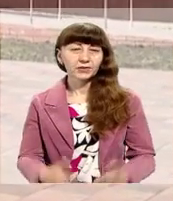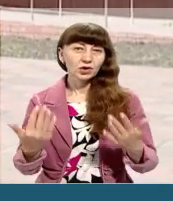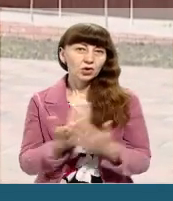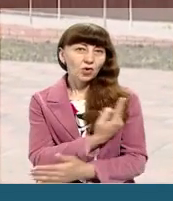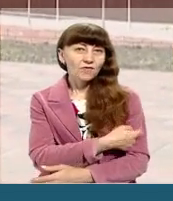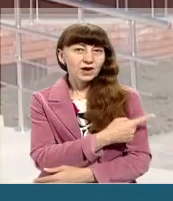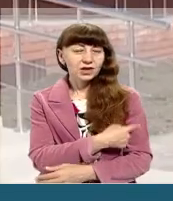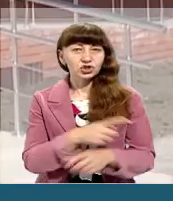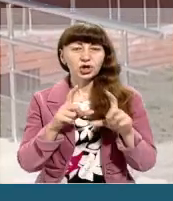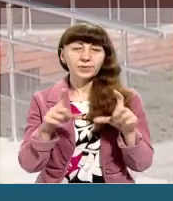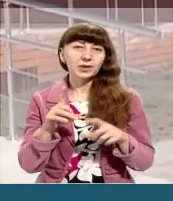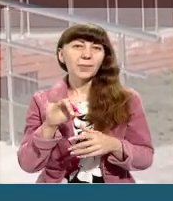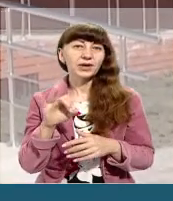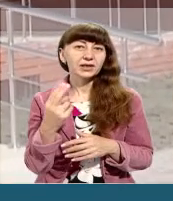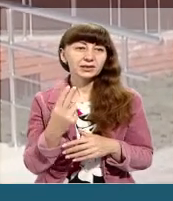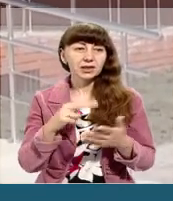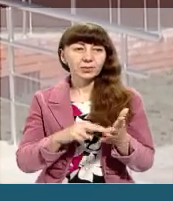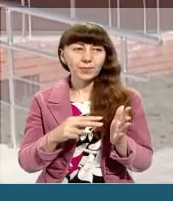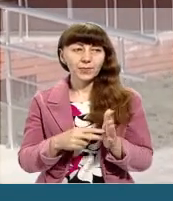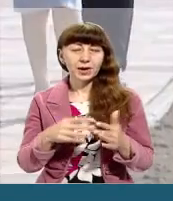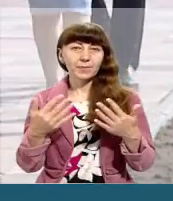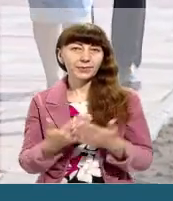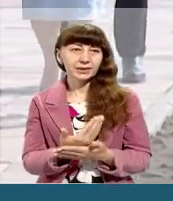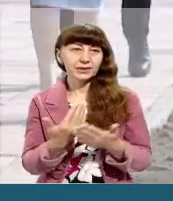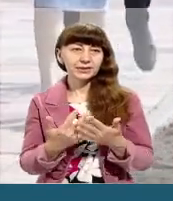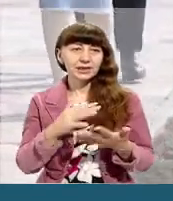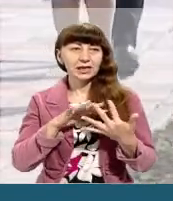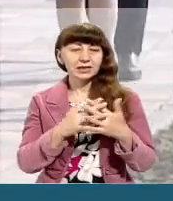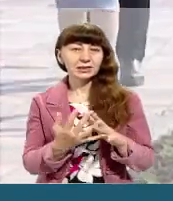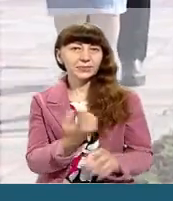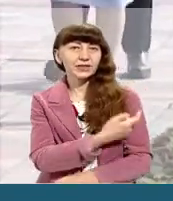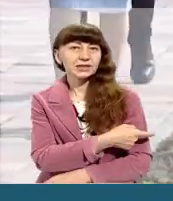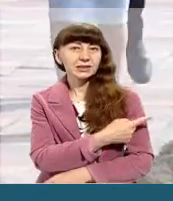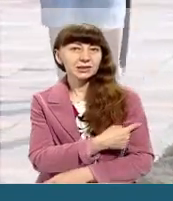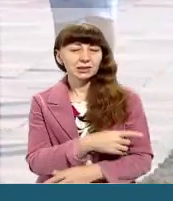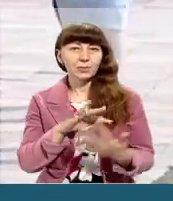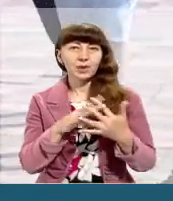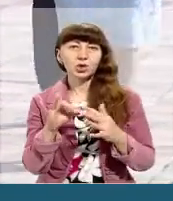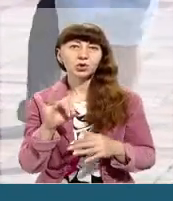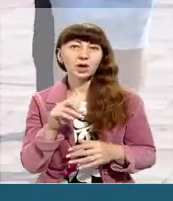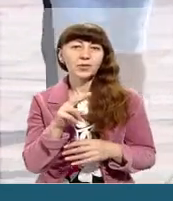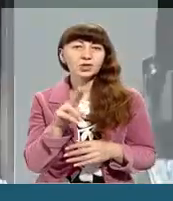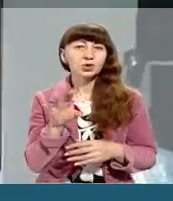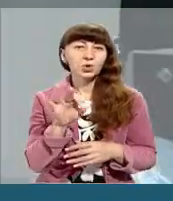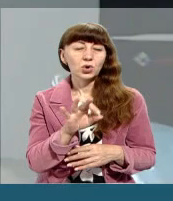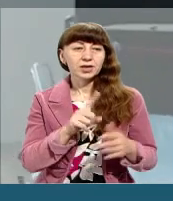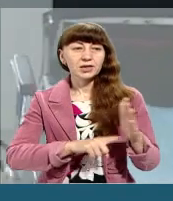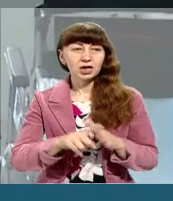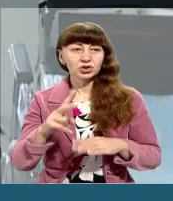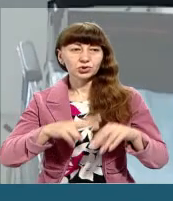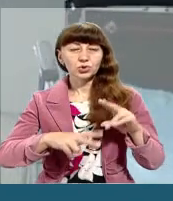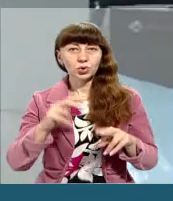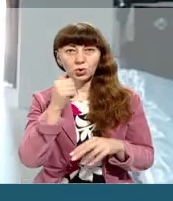Новую врачебную амбулаторию в рамках национального проекта «Модернизация сельского здравоохранения» в поселке Октябрьское начали строить год